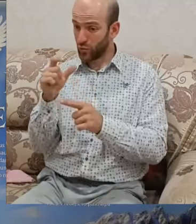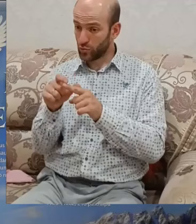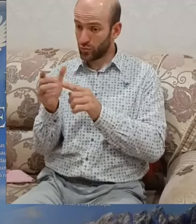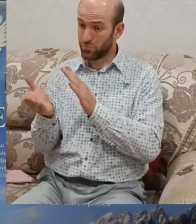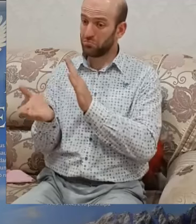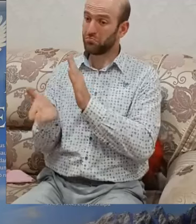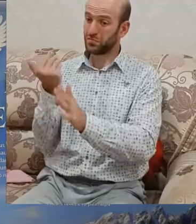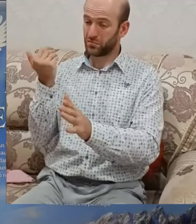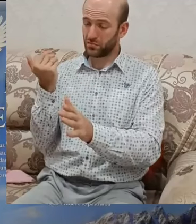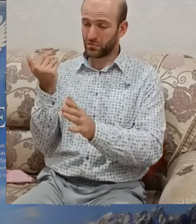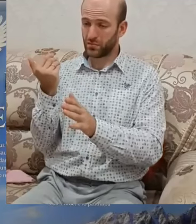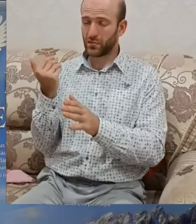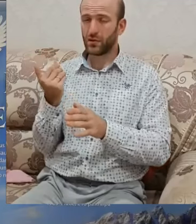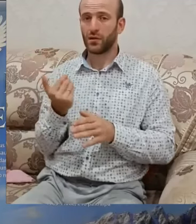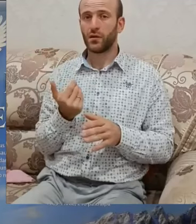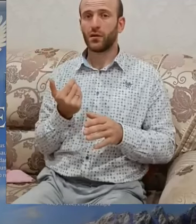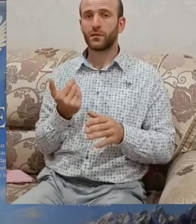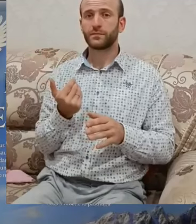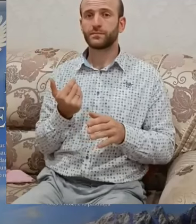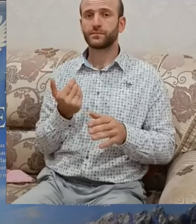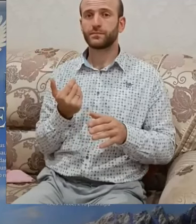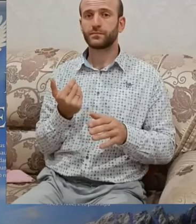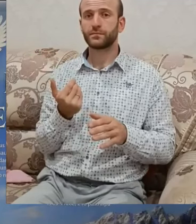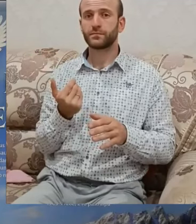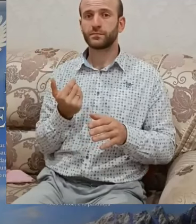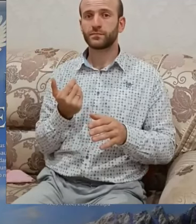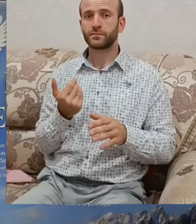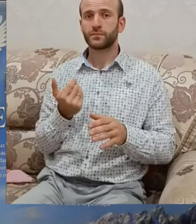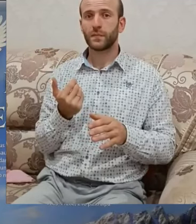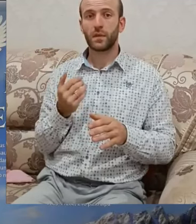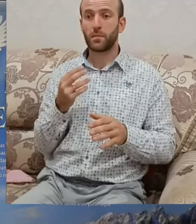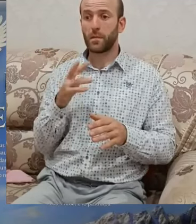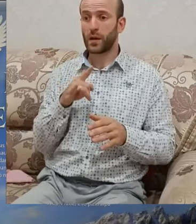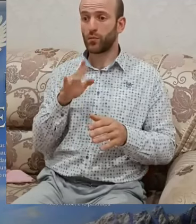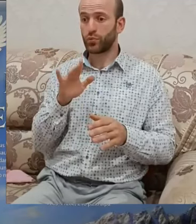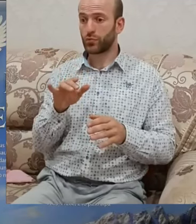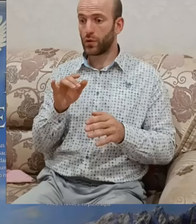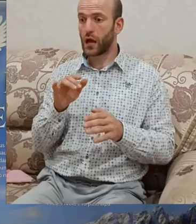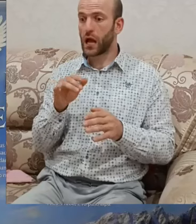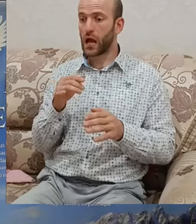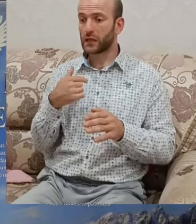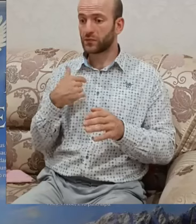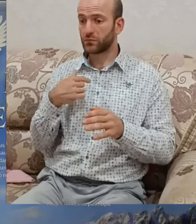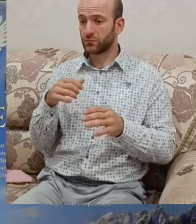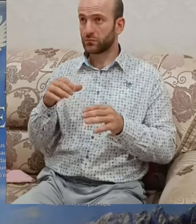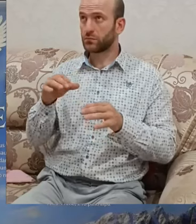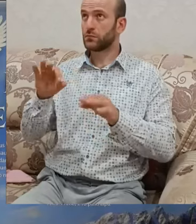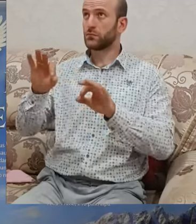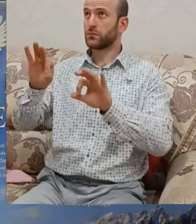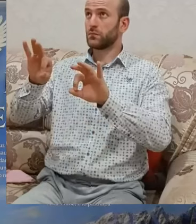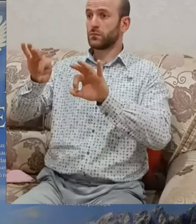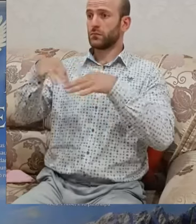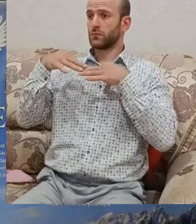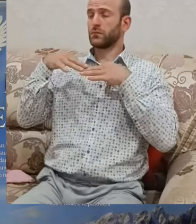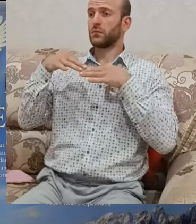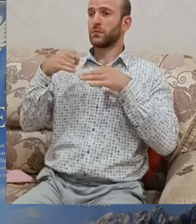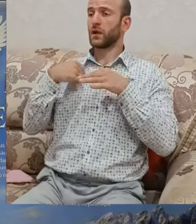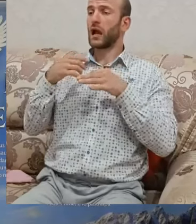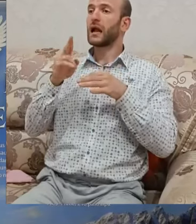слово, neteksime teisės į gyvenimo knygą. Мы лишимся права на книгу жизни. Turime jį priimti